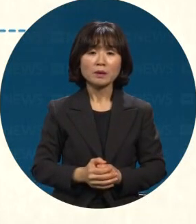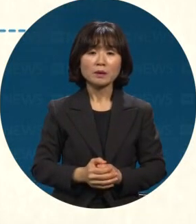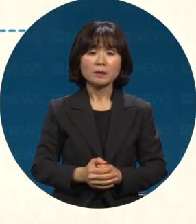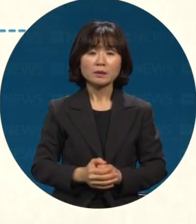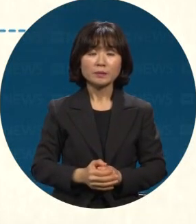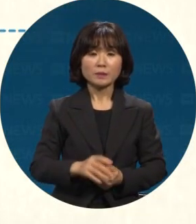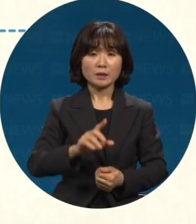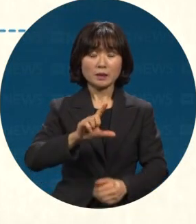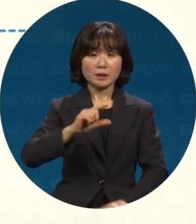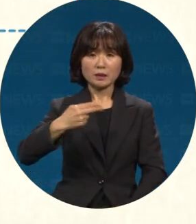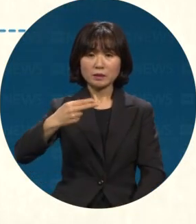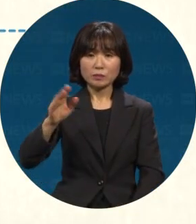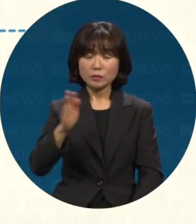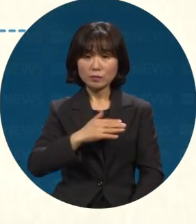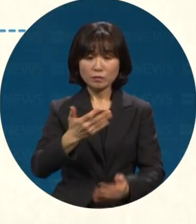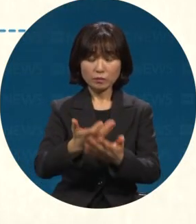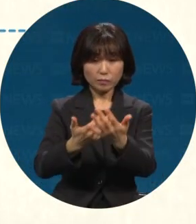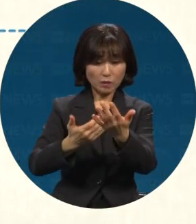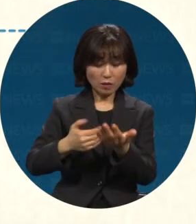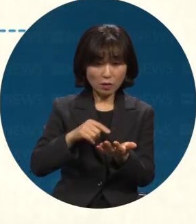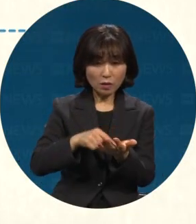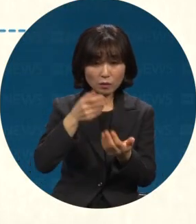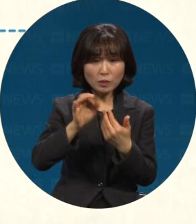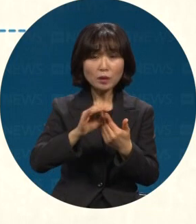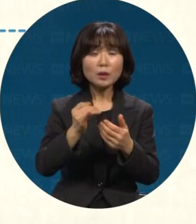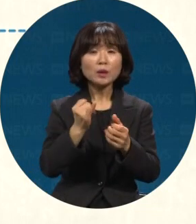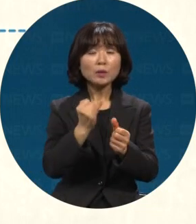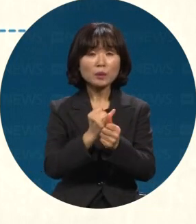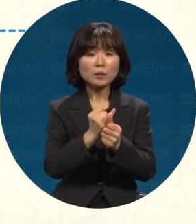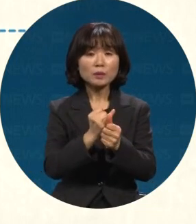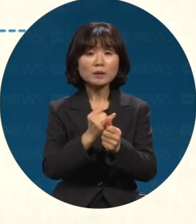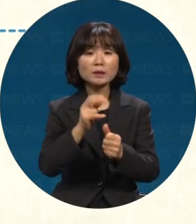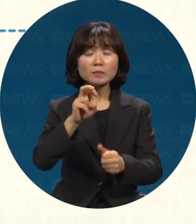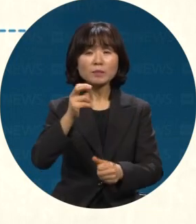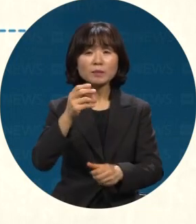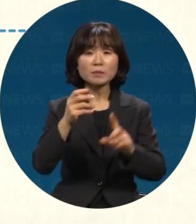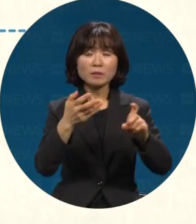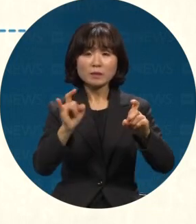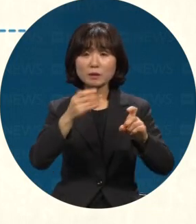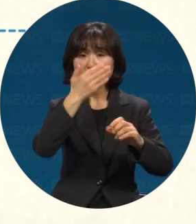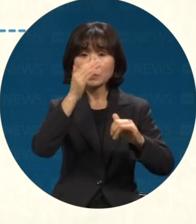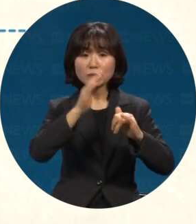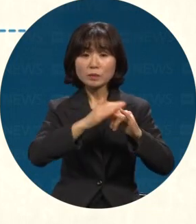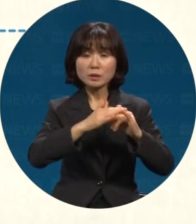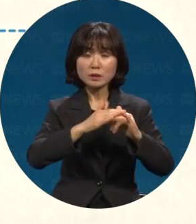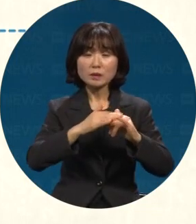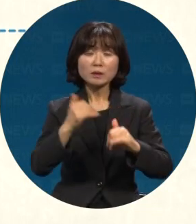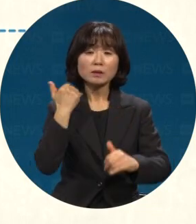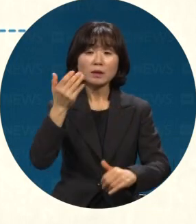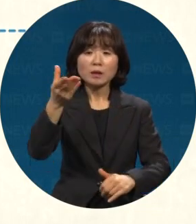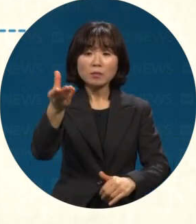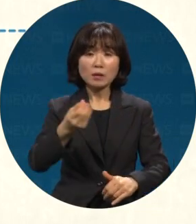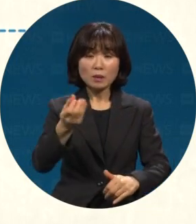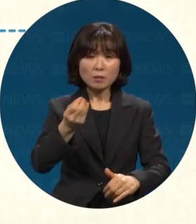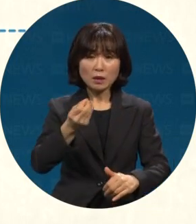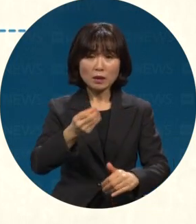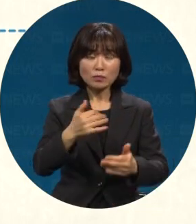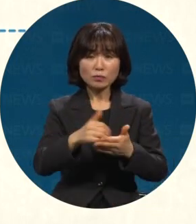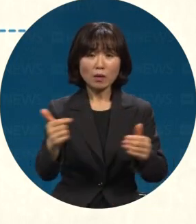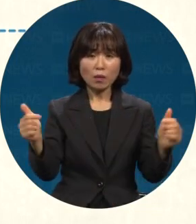lh로부터 받은 자료를 보면 결혼한 10대 청소년이 전세임대주택을 받은 비율은 꾸준히 줄어 지난해엔